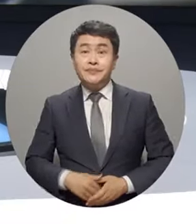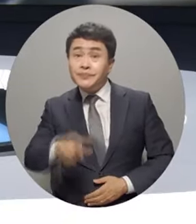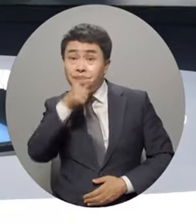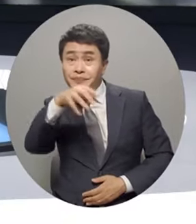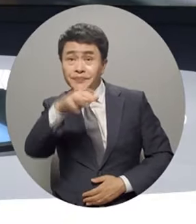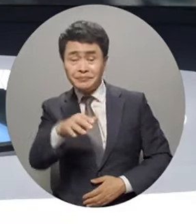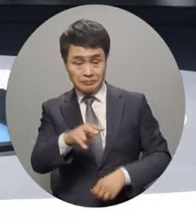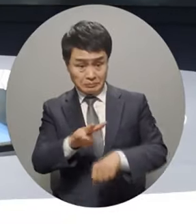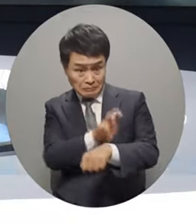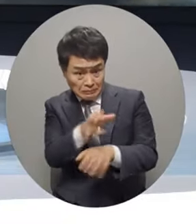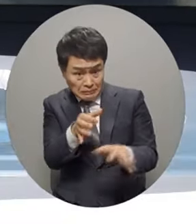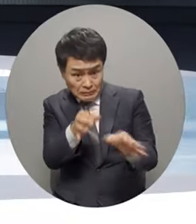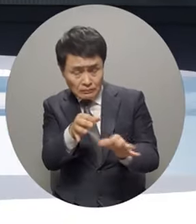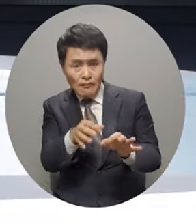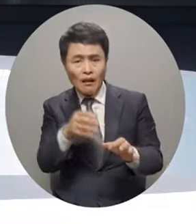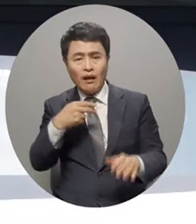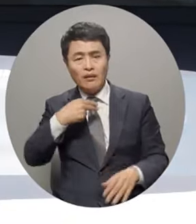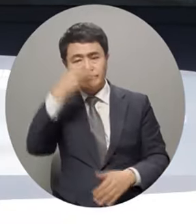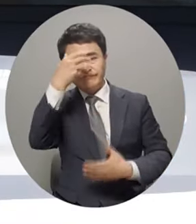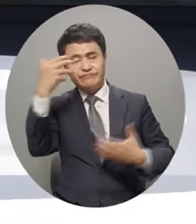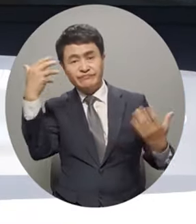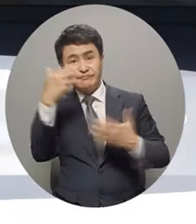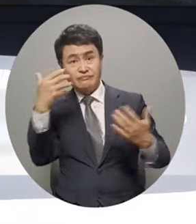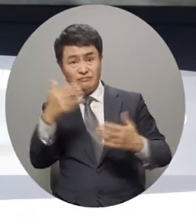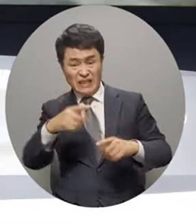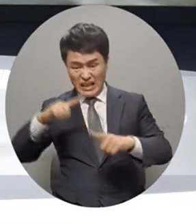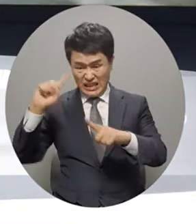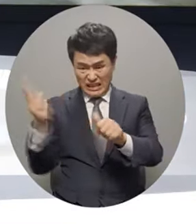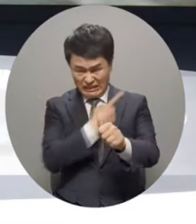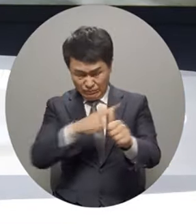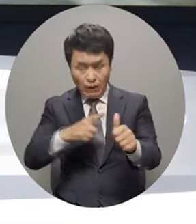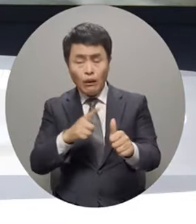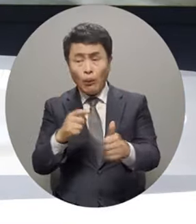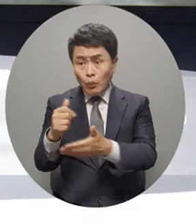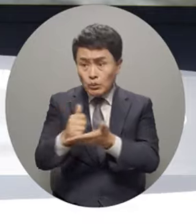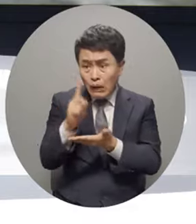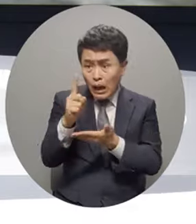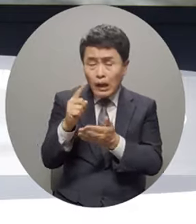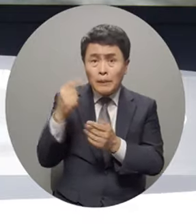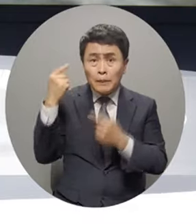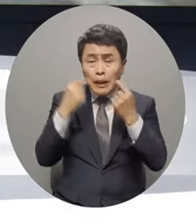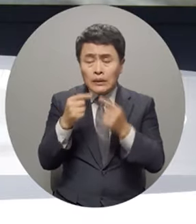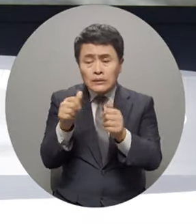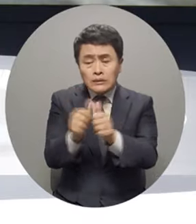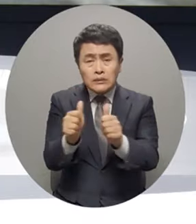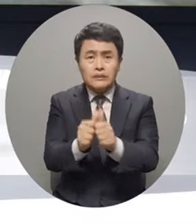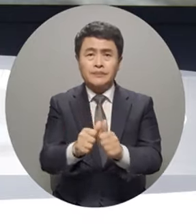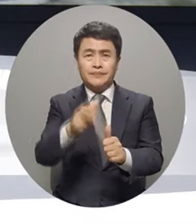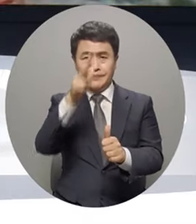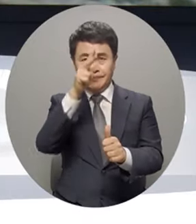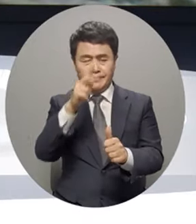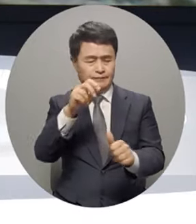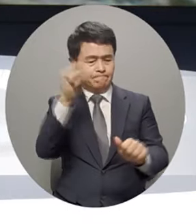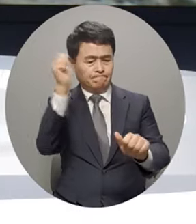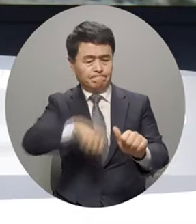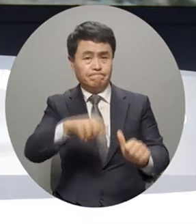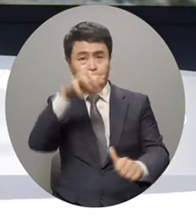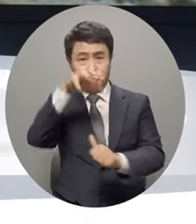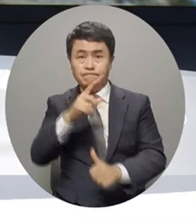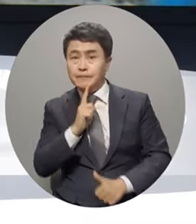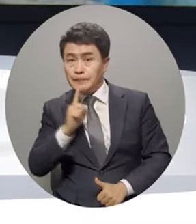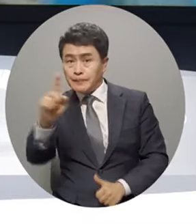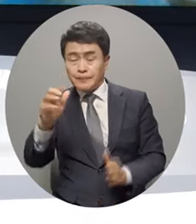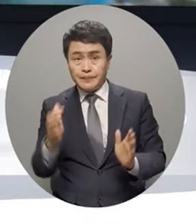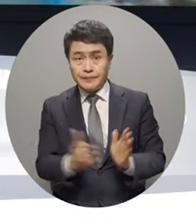수원의 한 편의점에서 만취 상태로 흉기 난동을 부려 손님 한 명을 다치게 한 남성에 대해 경찰이 구속영장을